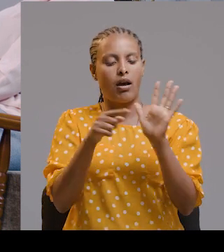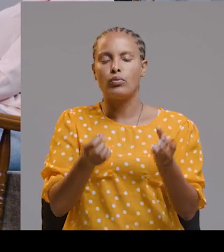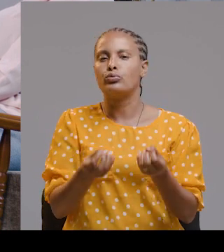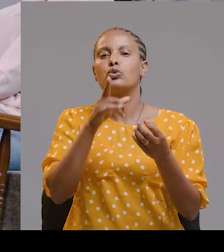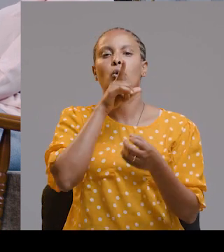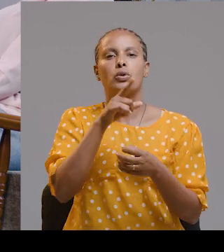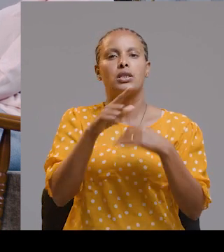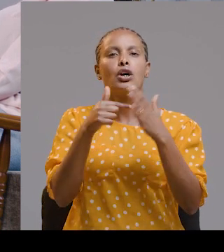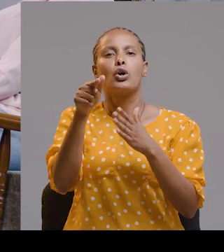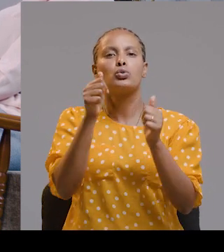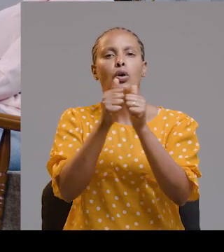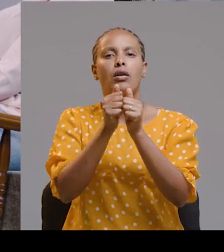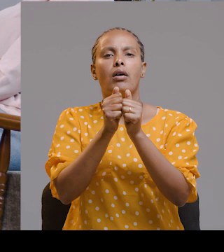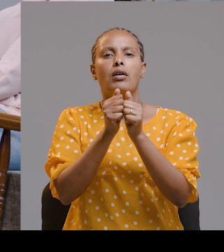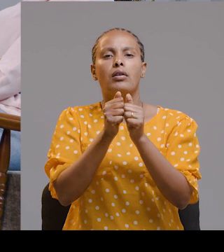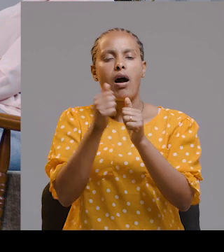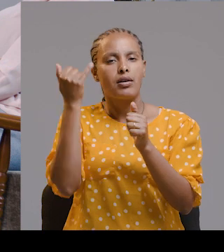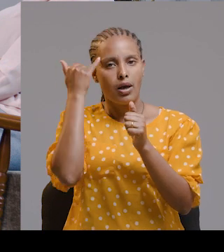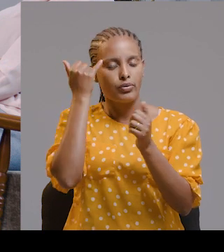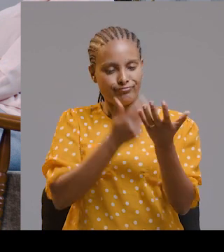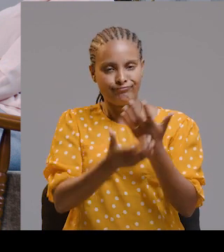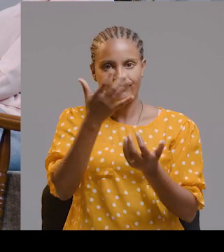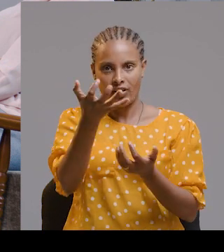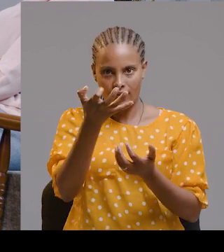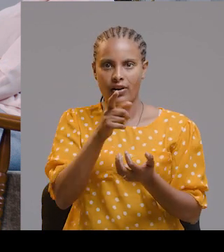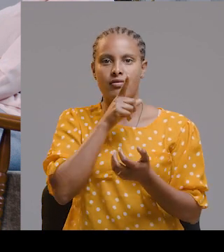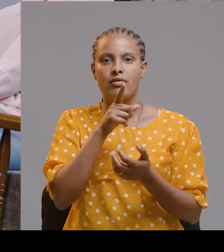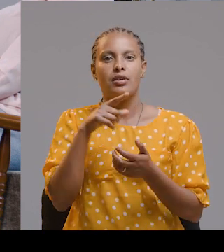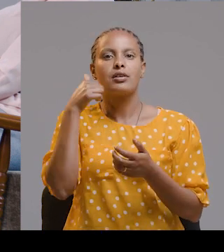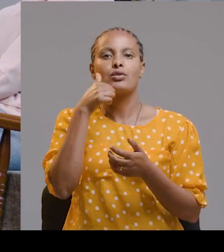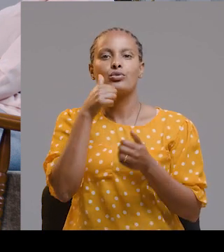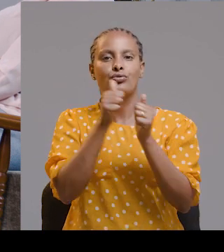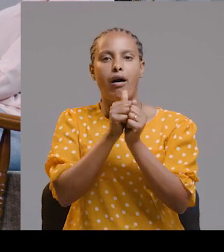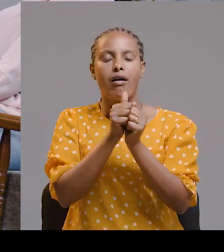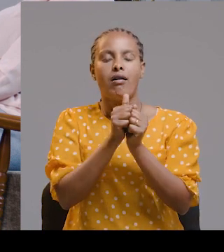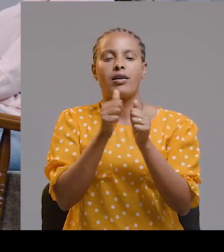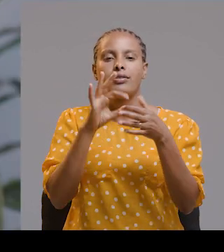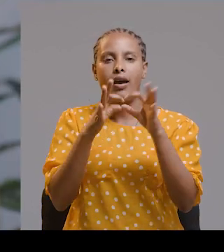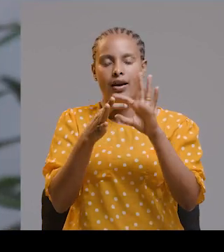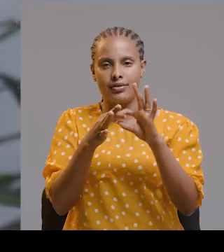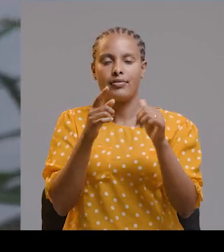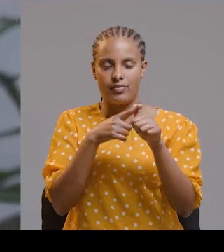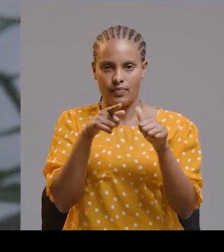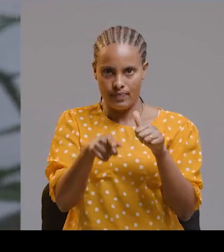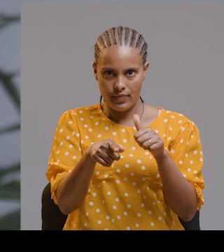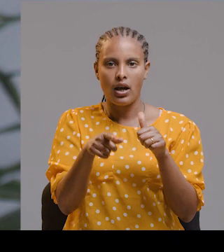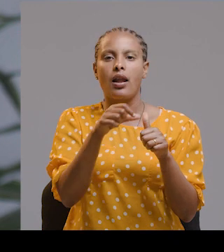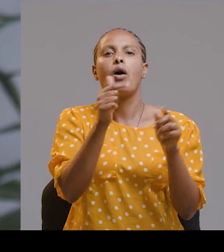ብዙ ነውና ሶ ከሱ ጋር እንድንቃኘው የሚያስብለው ምንድነው ትራውማን ከሴቶች ጋር በተያያዘ አሁን